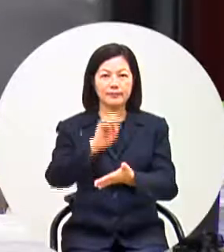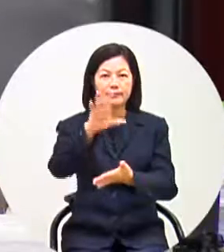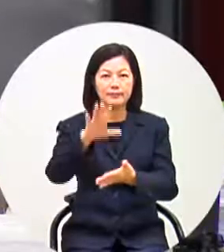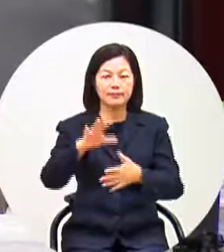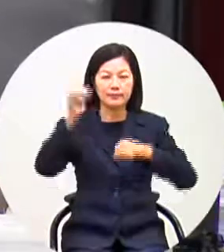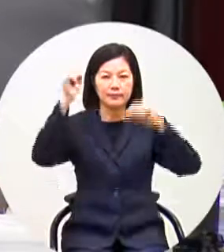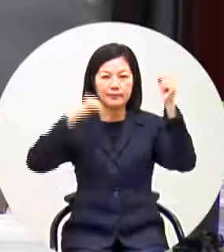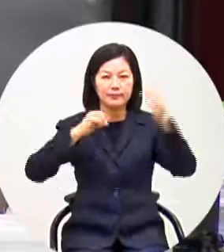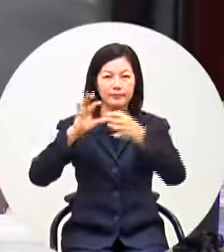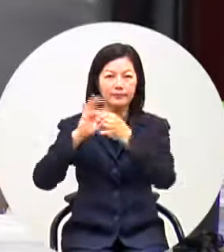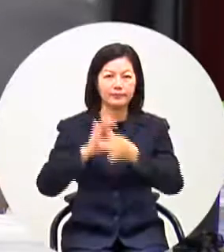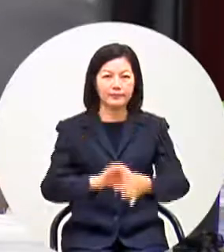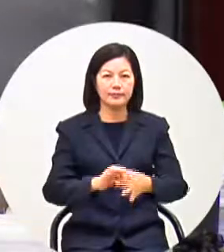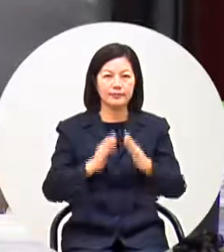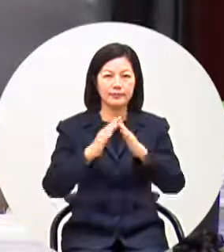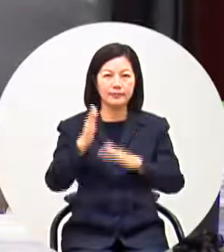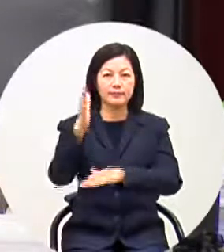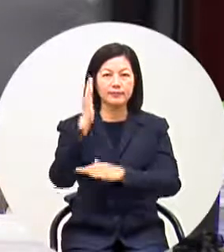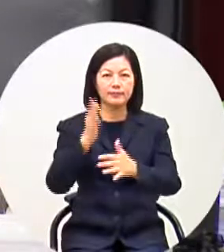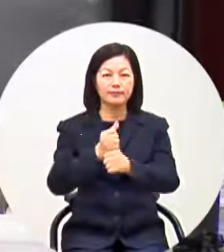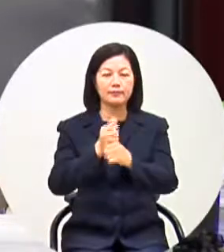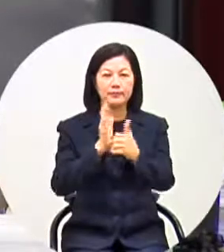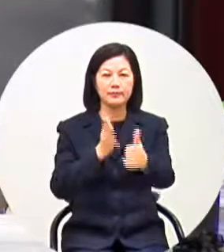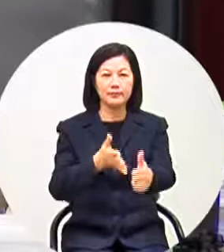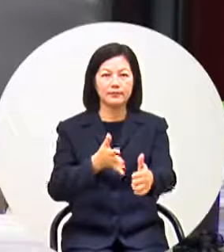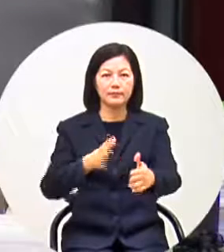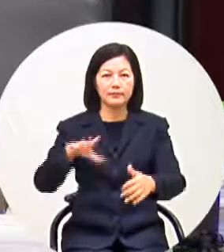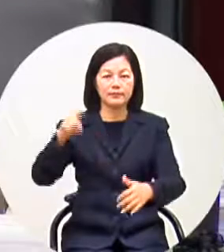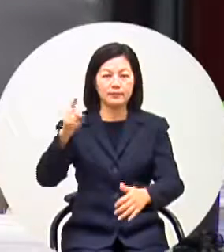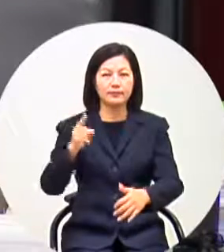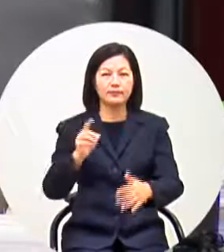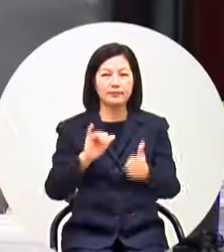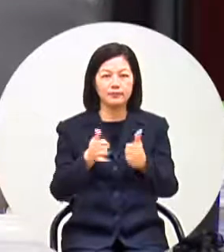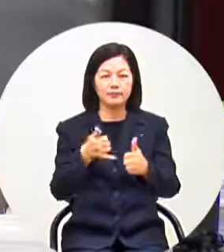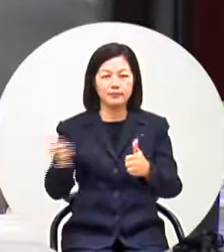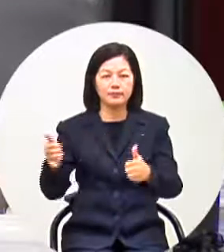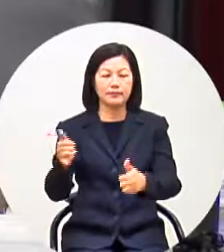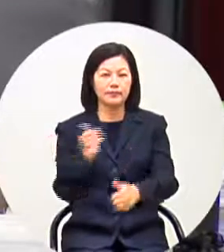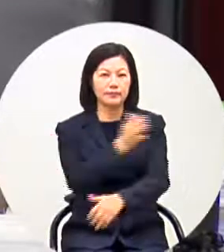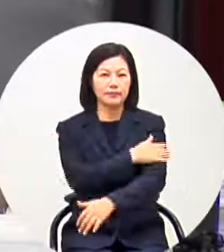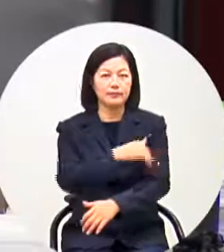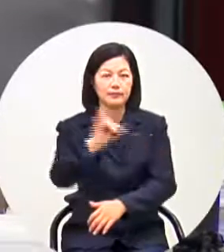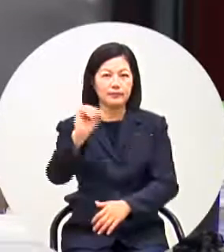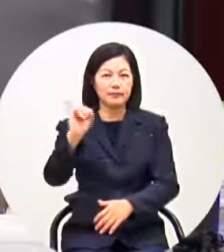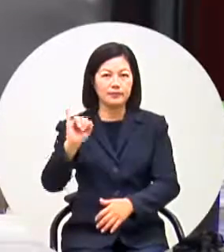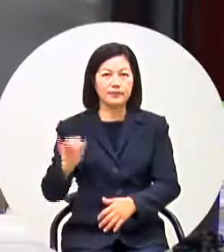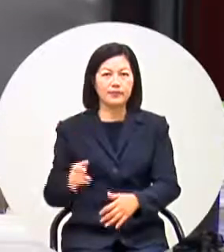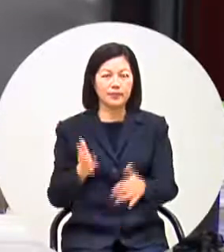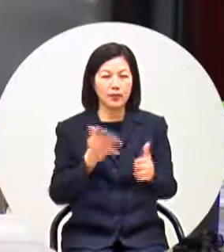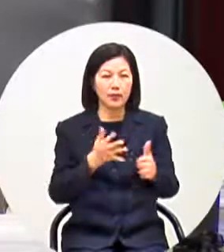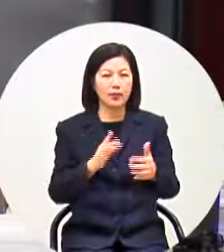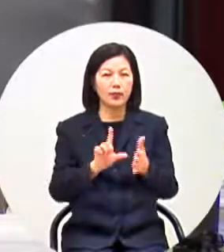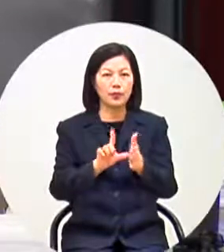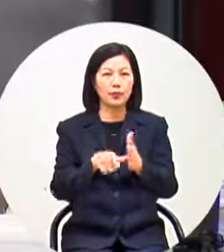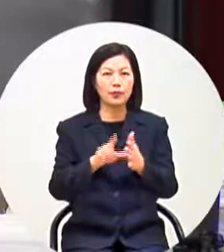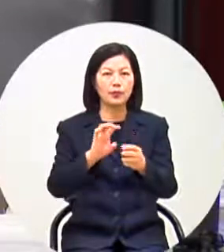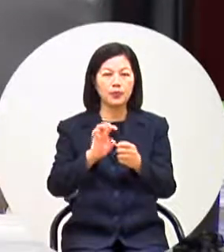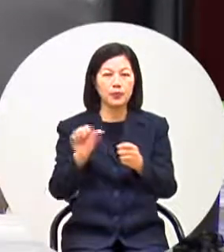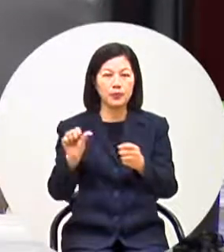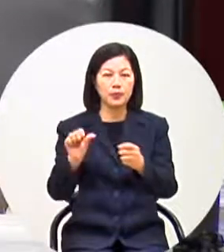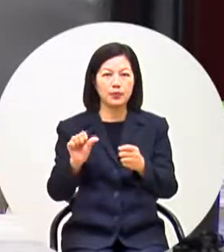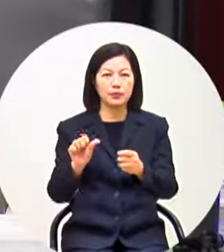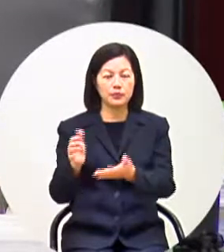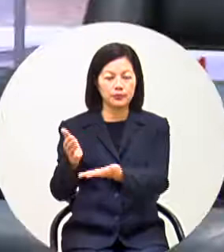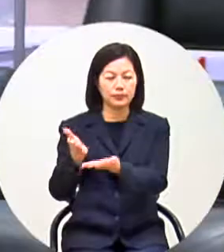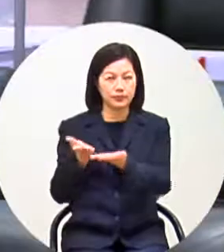质询。第一位是由陈翠鸾议员质询，时间45分钟，议员请。